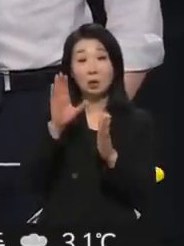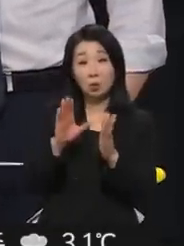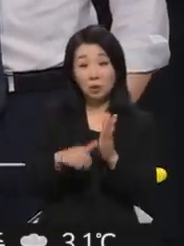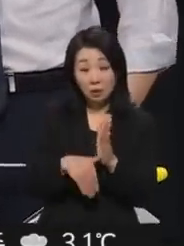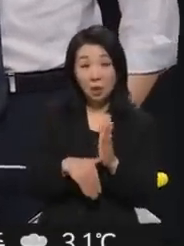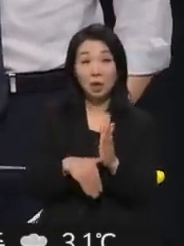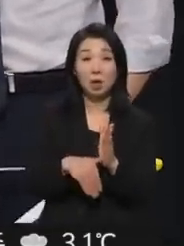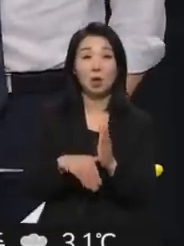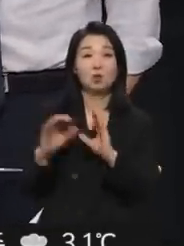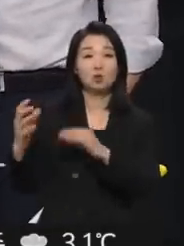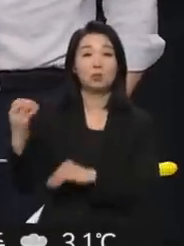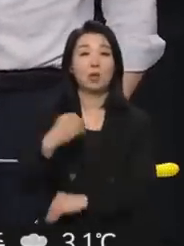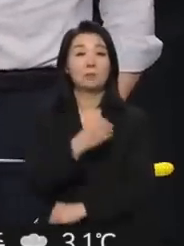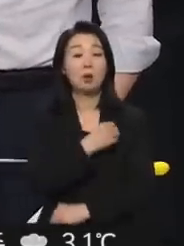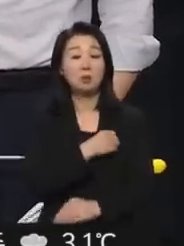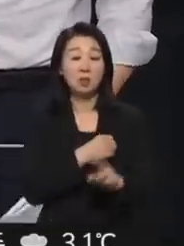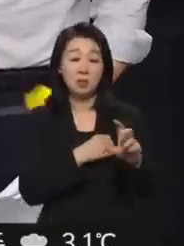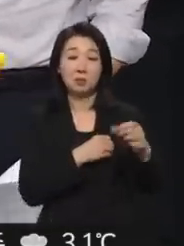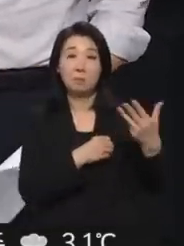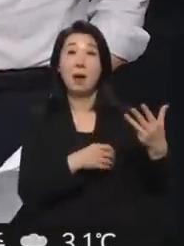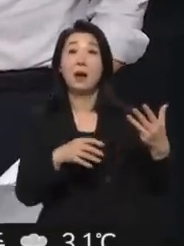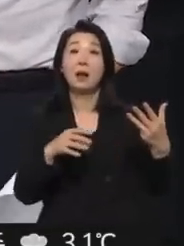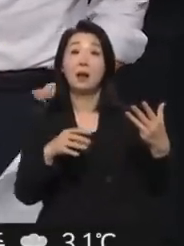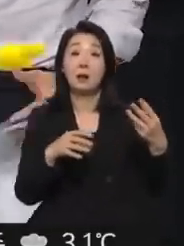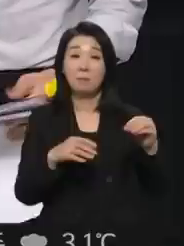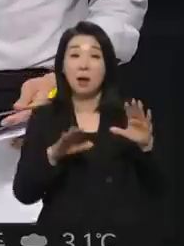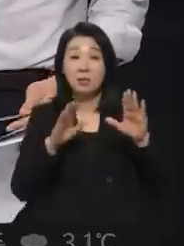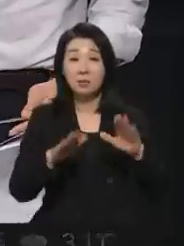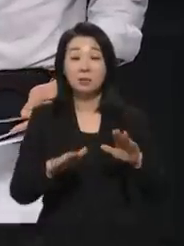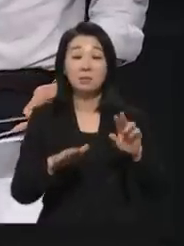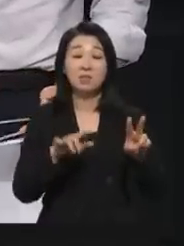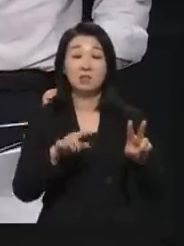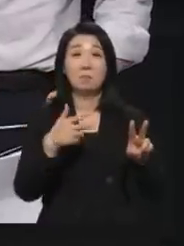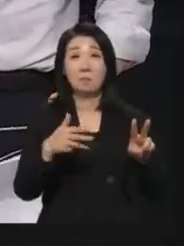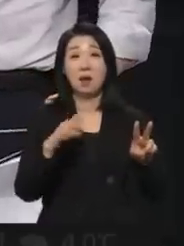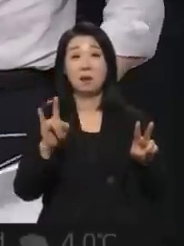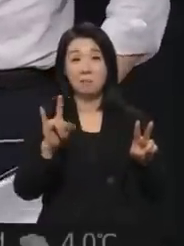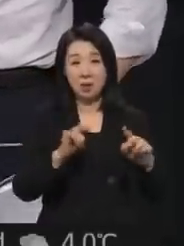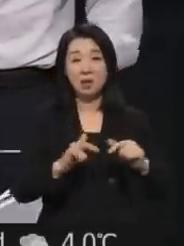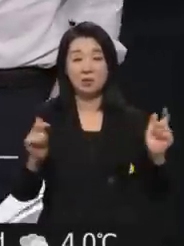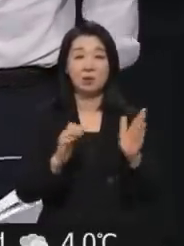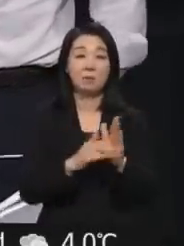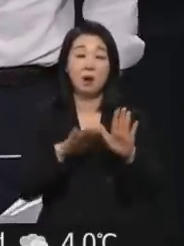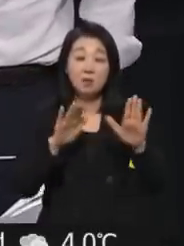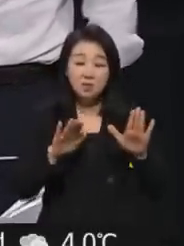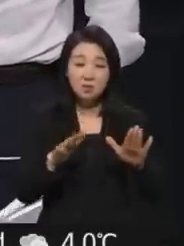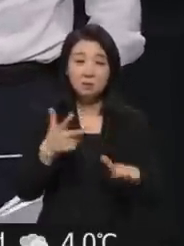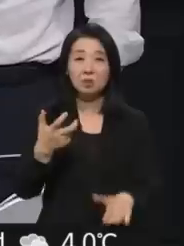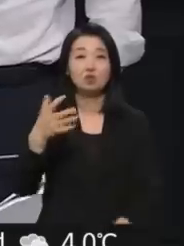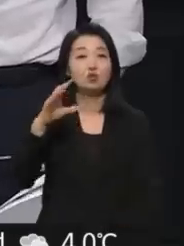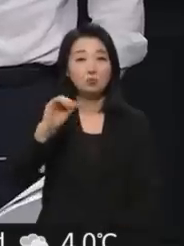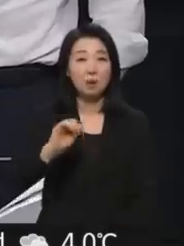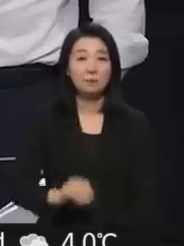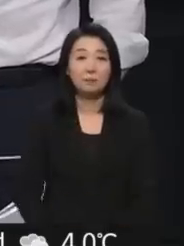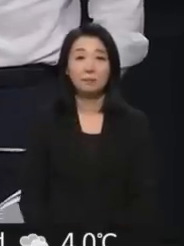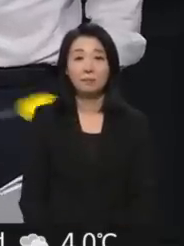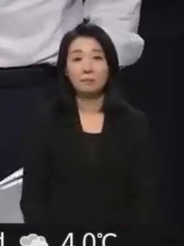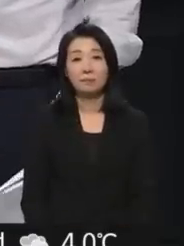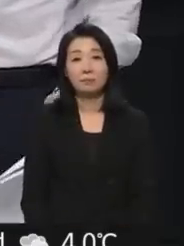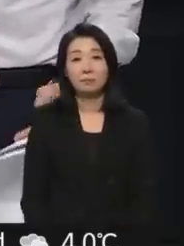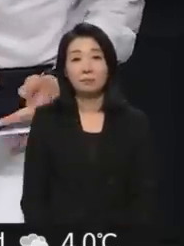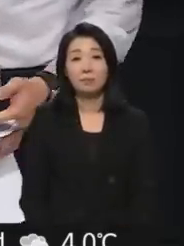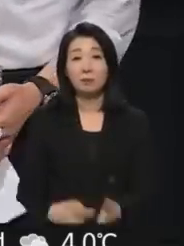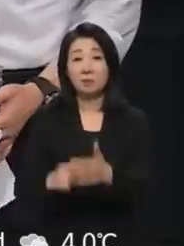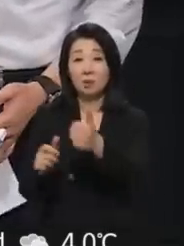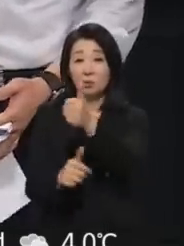약 28만 명이었는데요. 현재는 2.8배가량 늘어서 79만 명에 이른다고 하죠. 정 비대위원장은